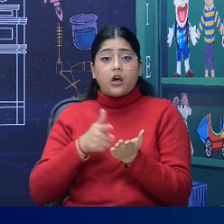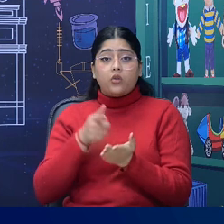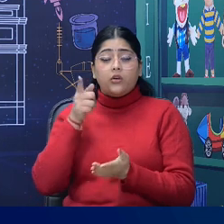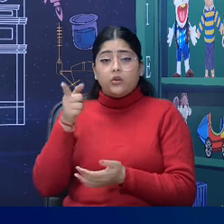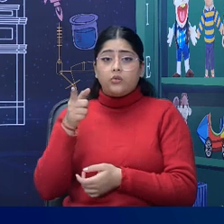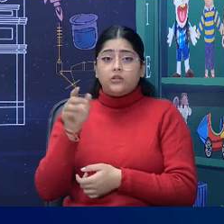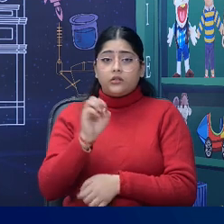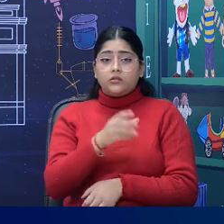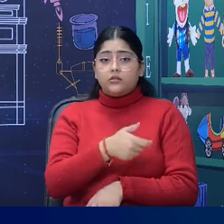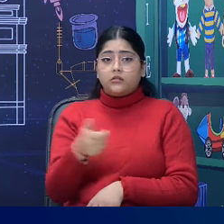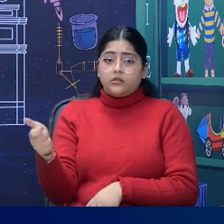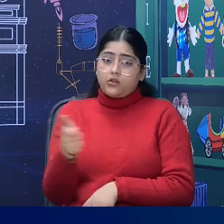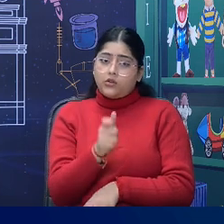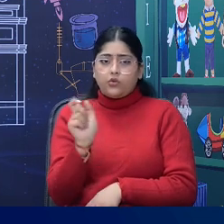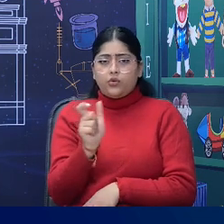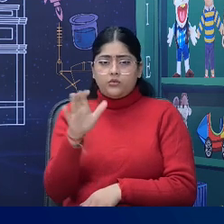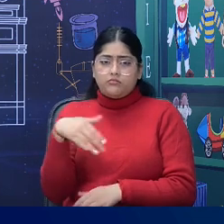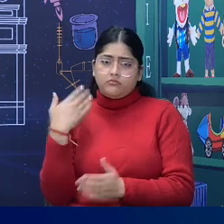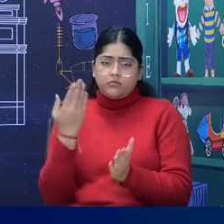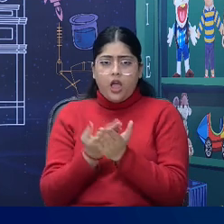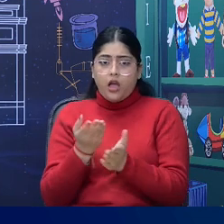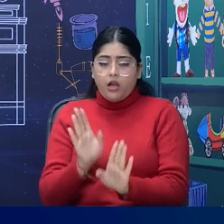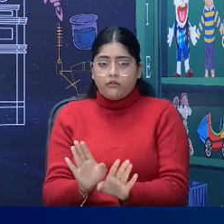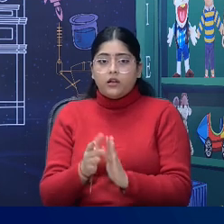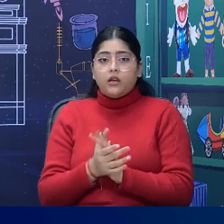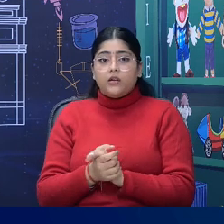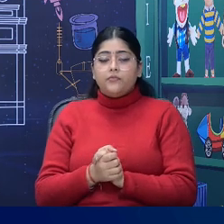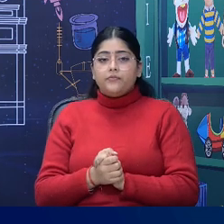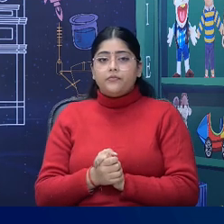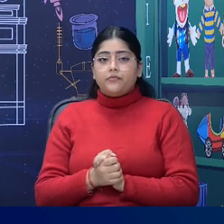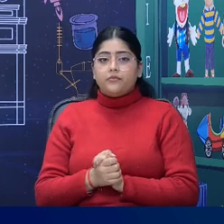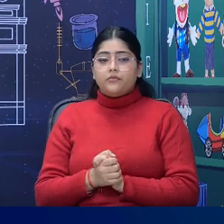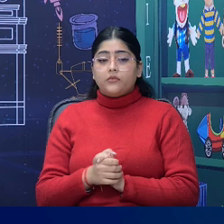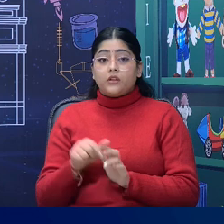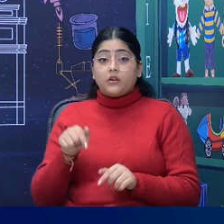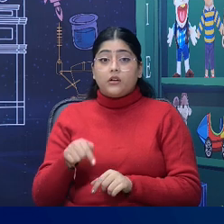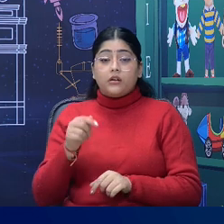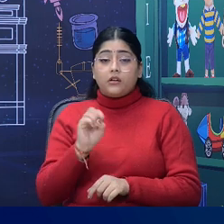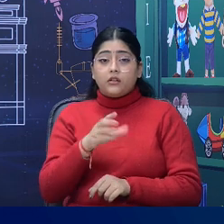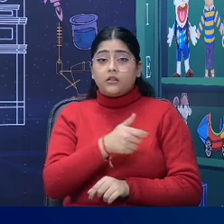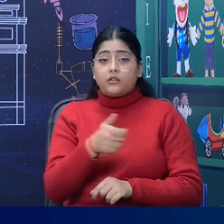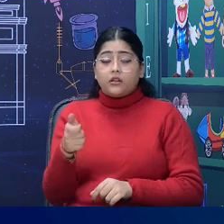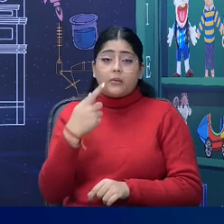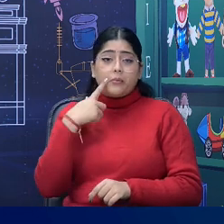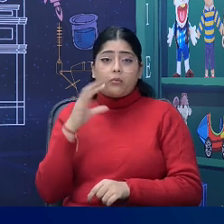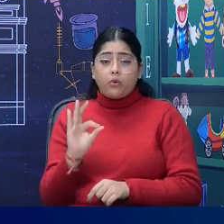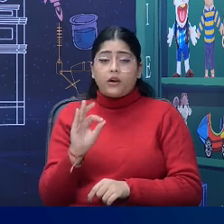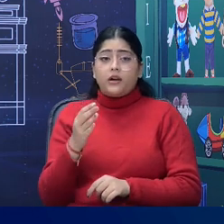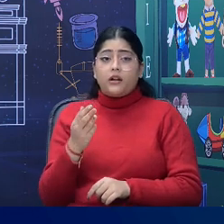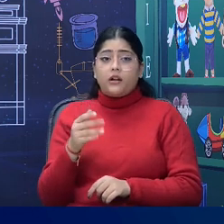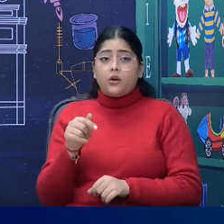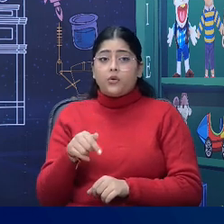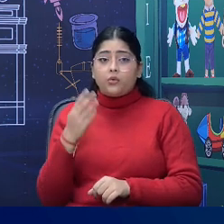था तो पहाड़ी रास्तों से गुजरना होता था डगर से गुजरना होता था और टॉर्च इतना महत्त्वपूर्ण चीज होती थी कि सरकारी योजनाओं में भी